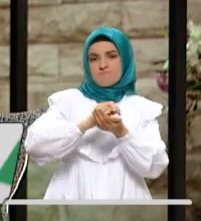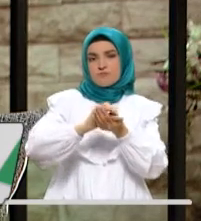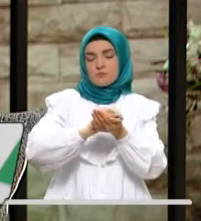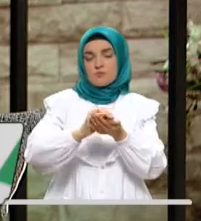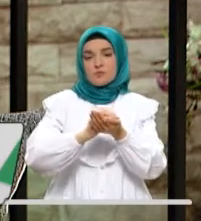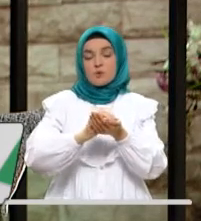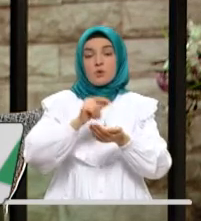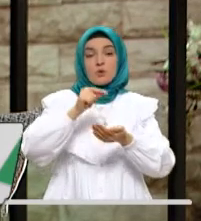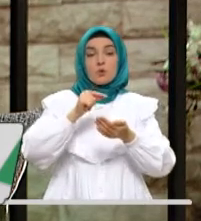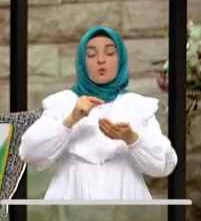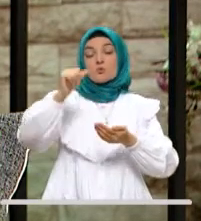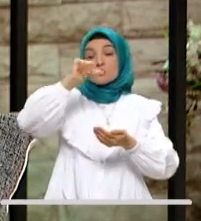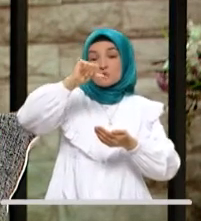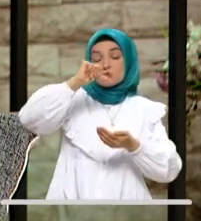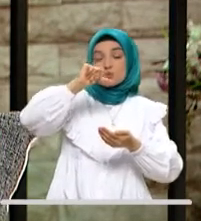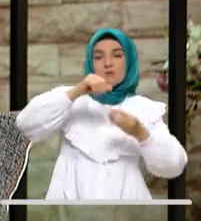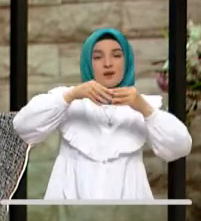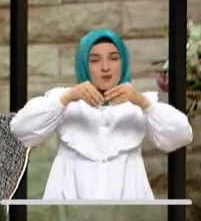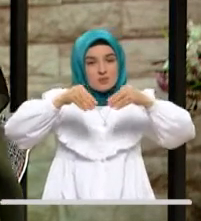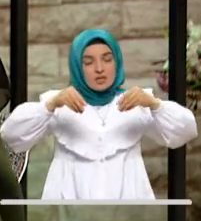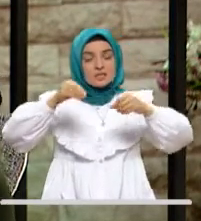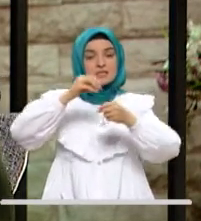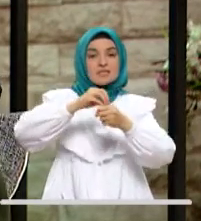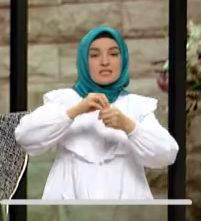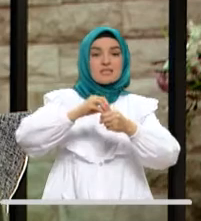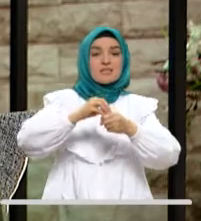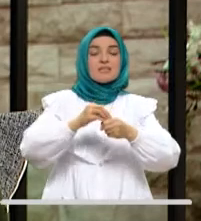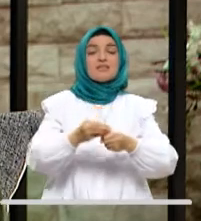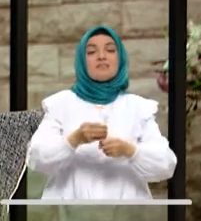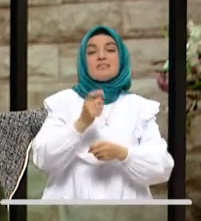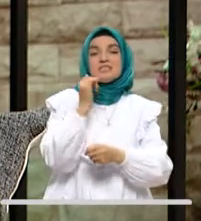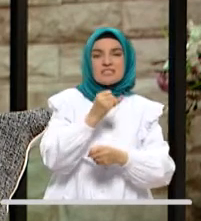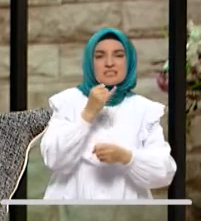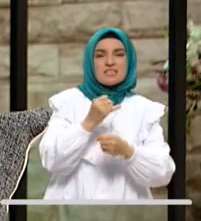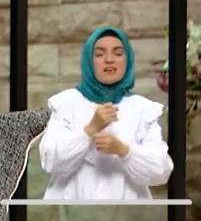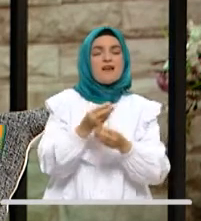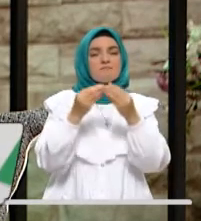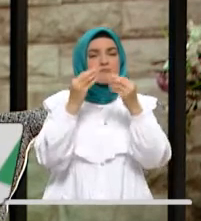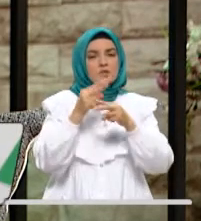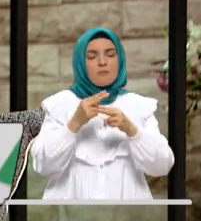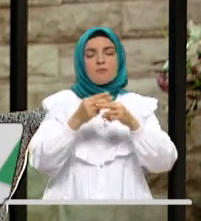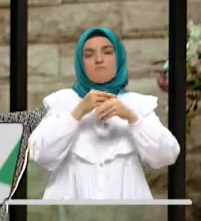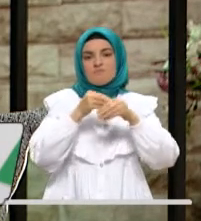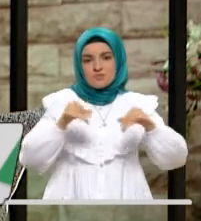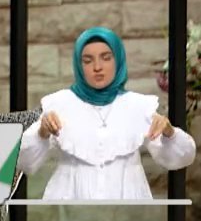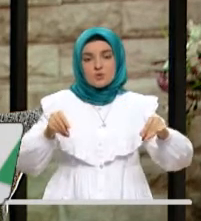lekenin suyu yumuşattığı için lekeler çok daha rahat çıkıyordu. Tabii ki müşterinin tercihi de daha az lekesiz ürün